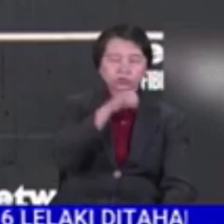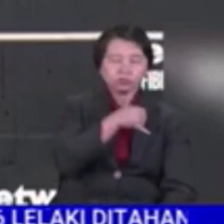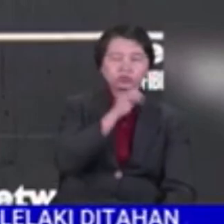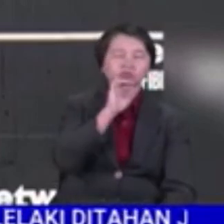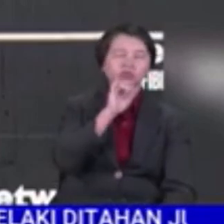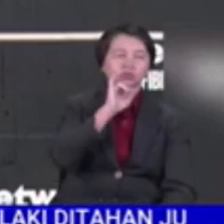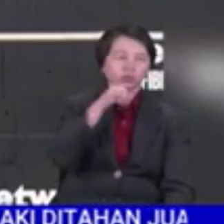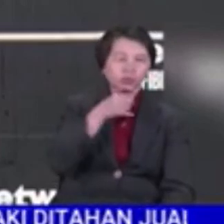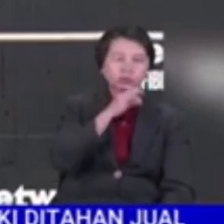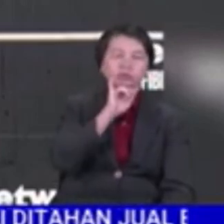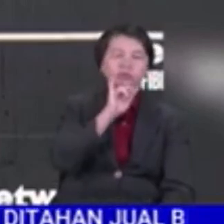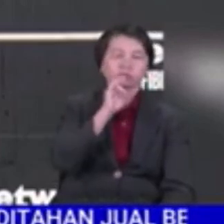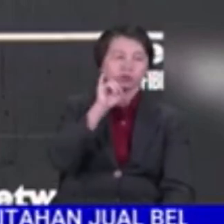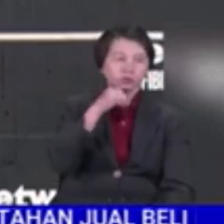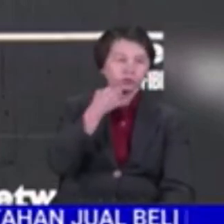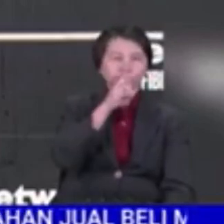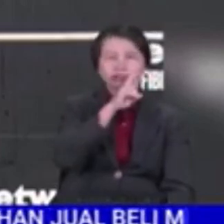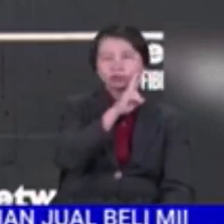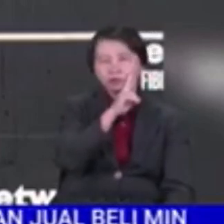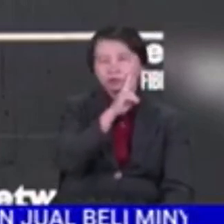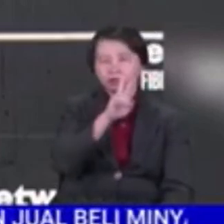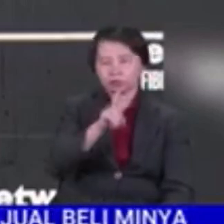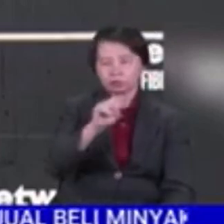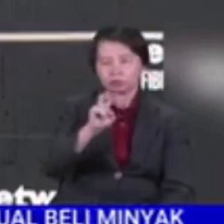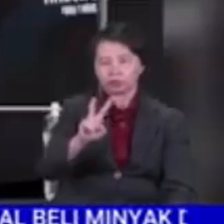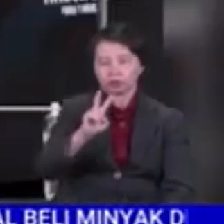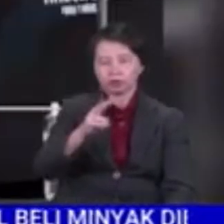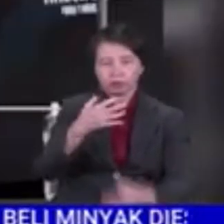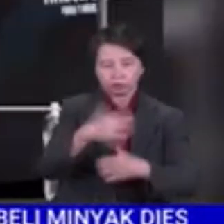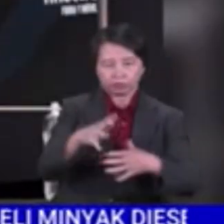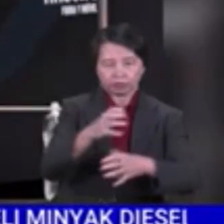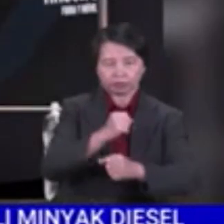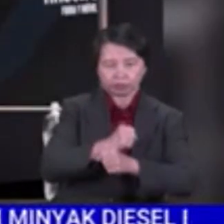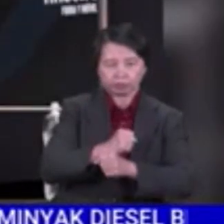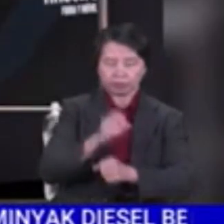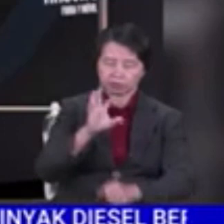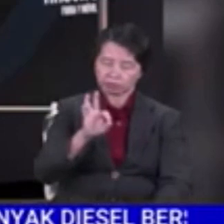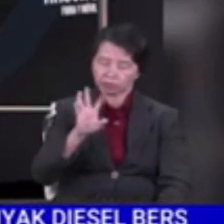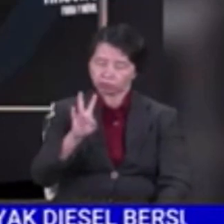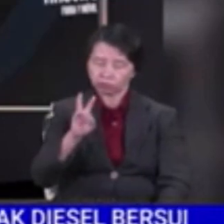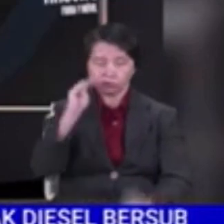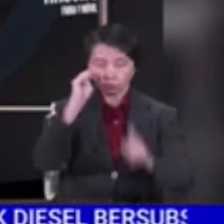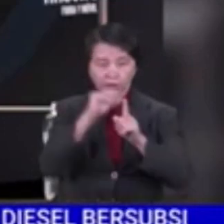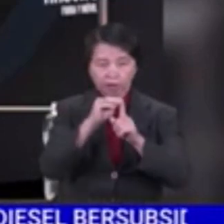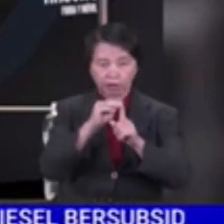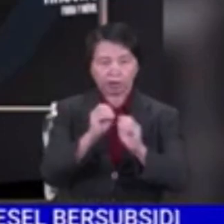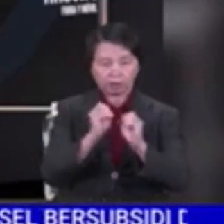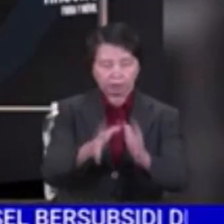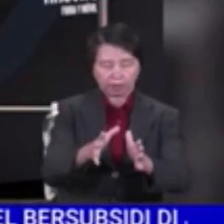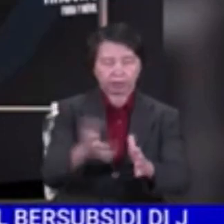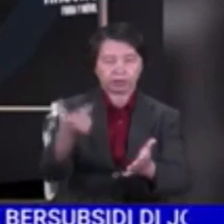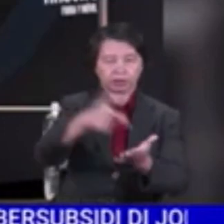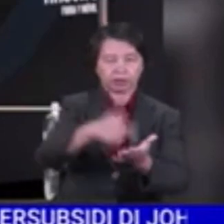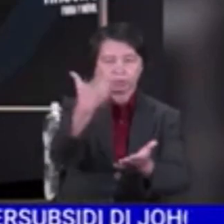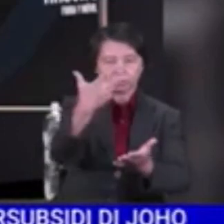GP 2022 selepas mengutip 97 mata dengan pakai tiga lagi